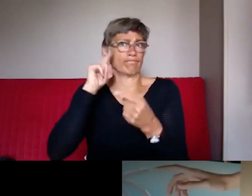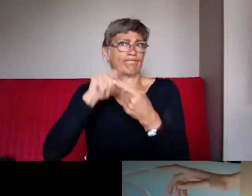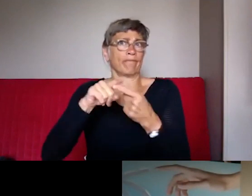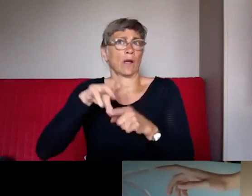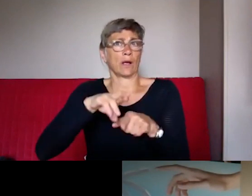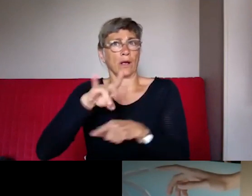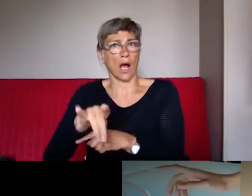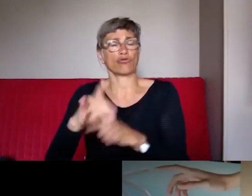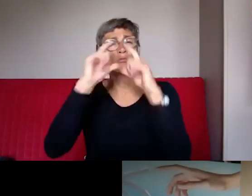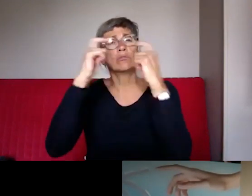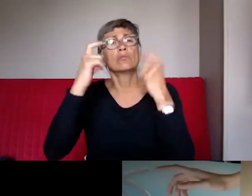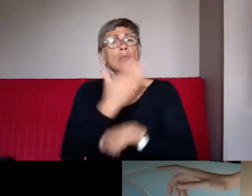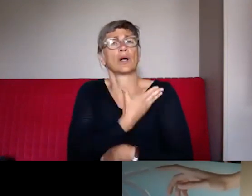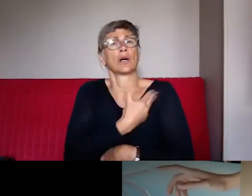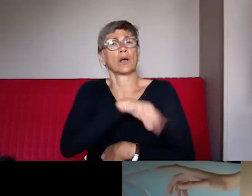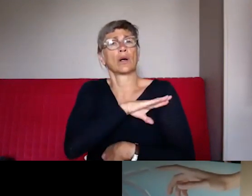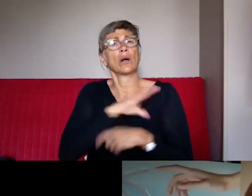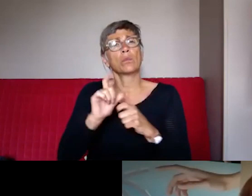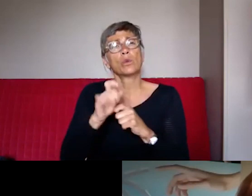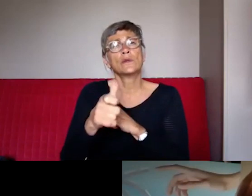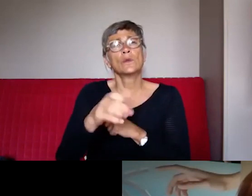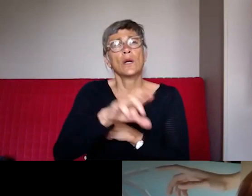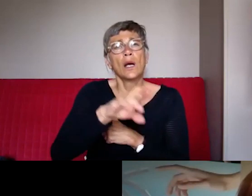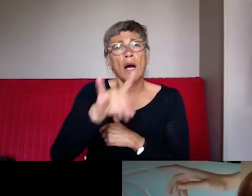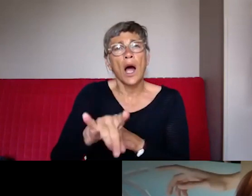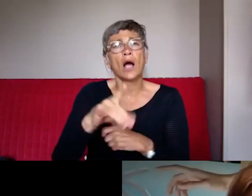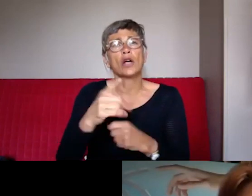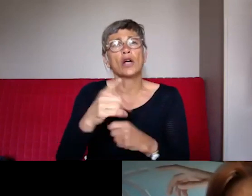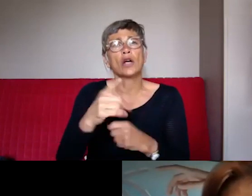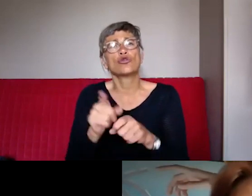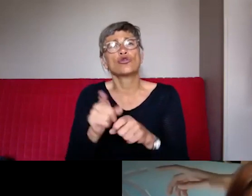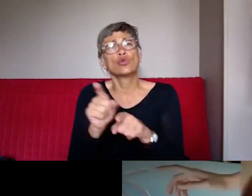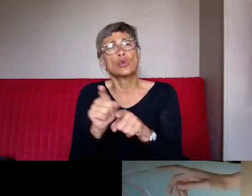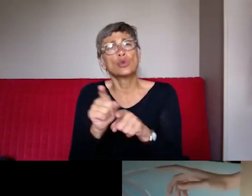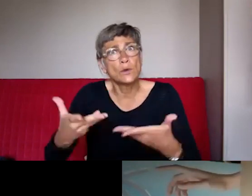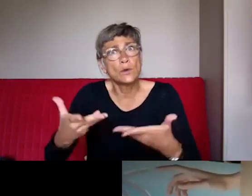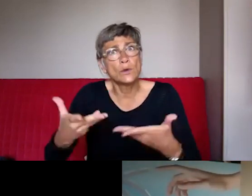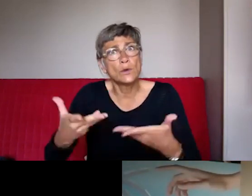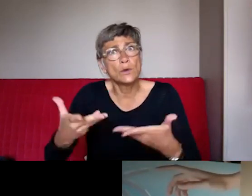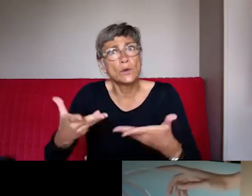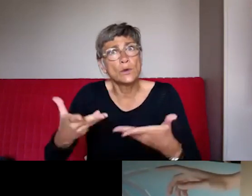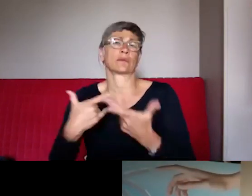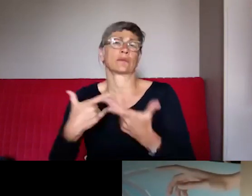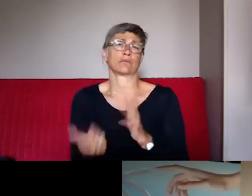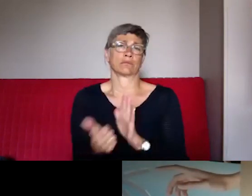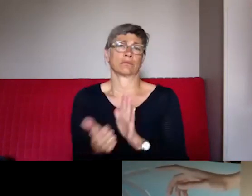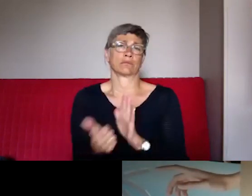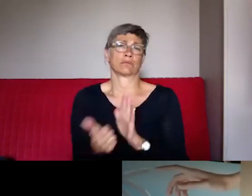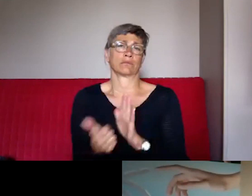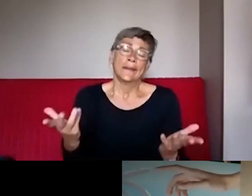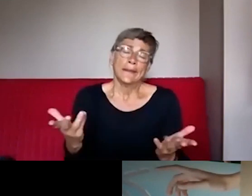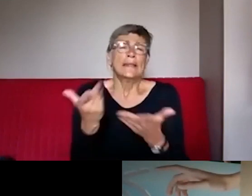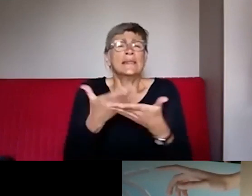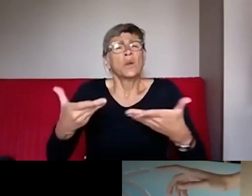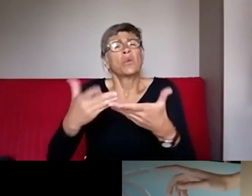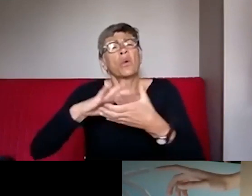que responsable des processus RH. Et des situations complexes. Donc, situations complexes, on entend